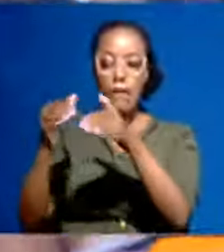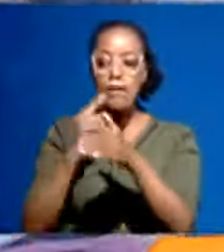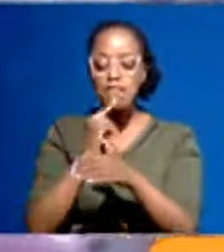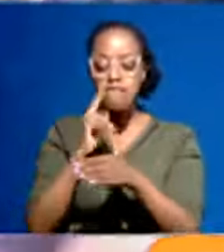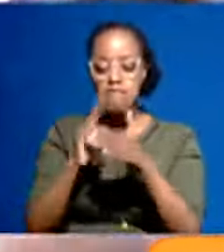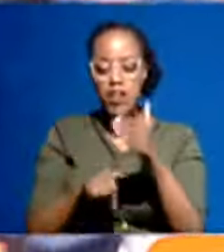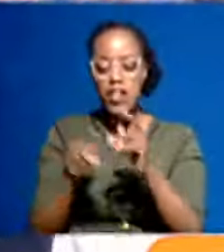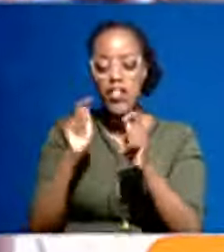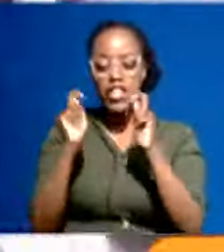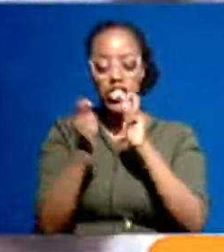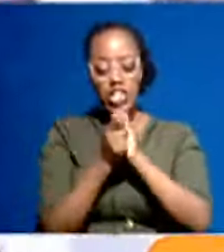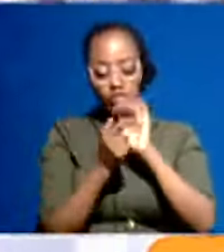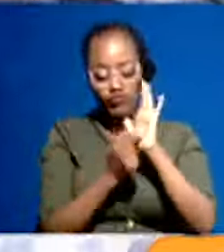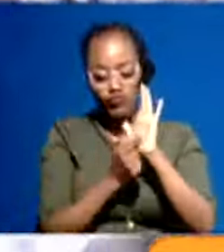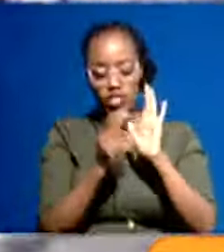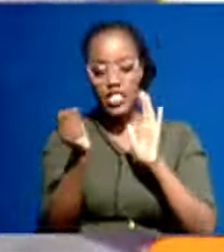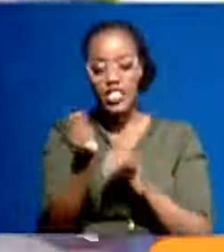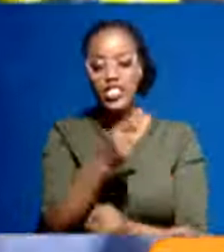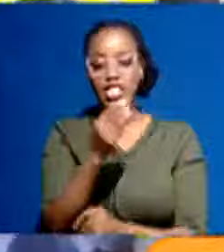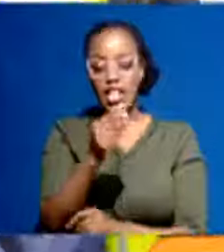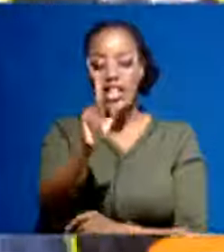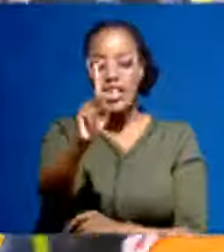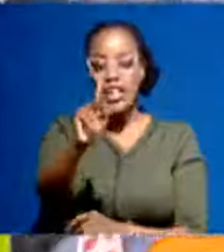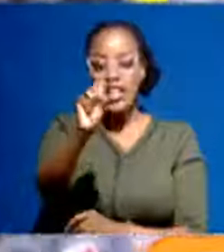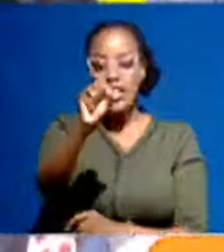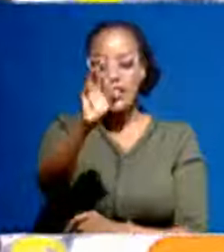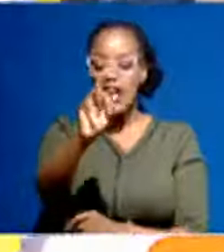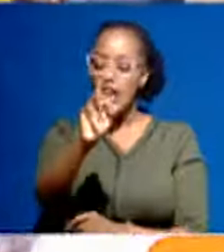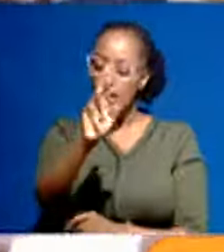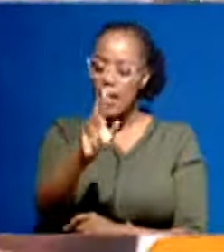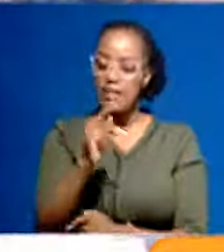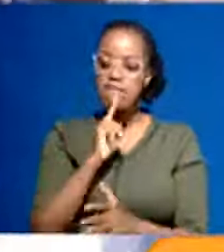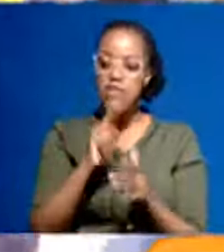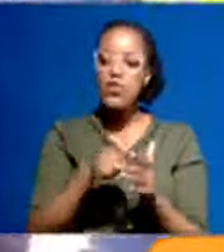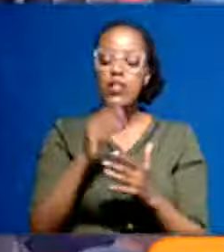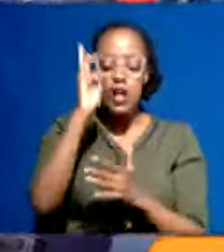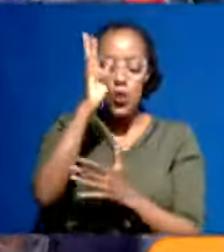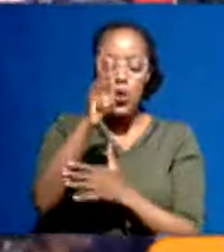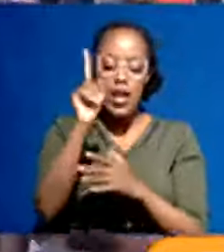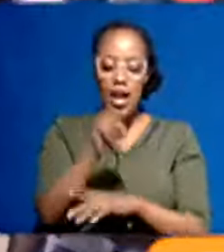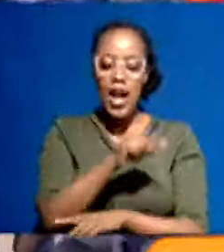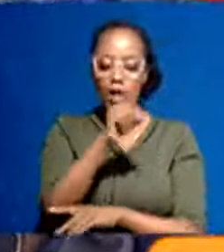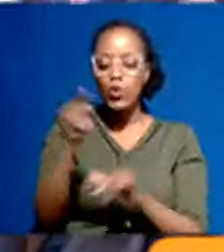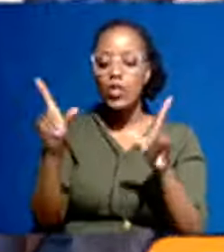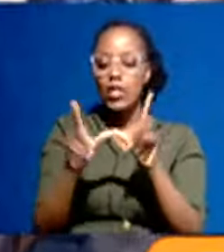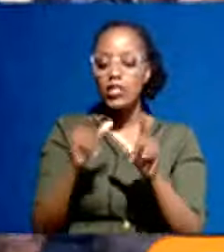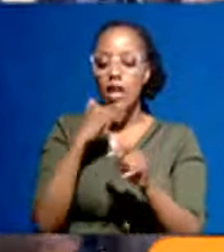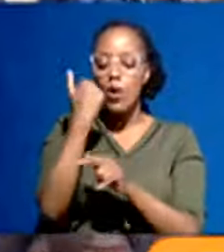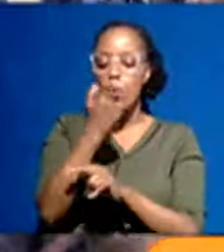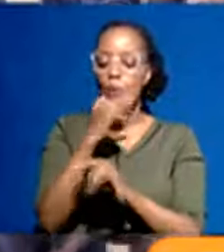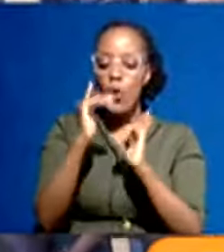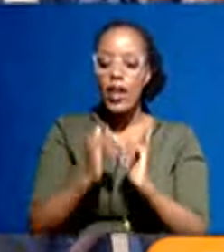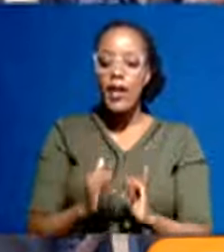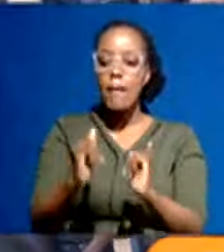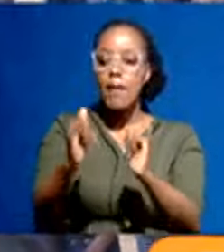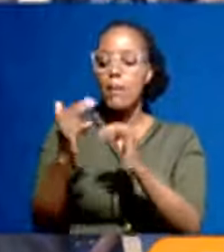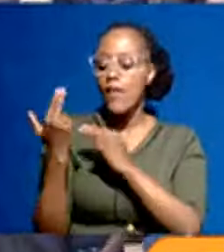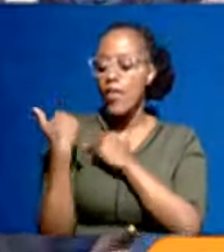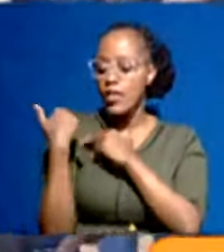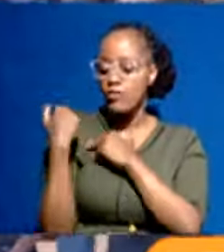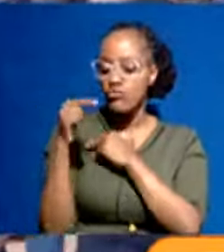kuagiza mabadiliko kwenye mishahara yao, KSRA ikitishia kufutilia mbali leseni za watakaokosa kutekeleza